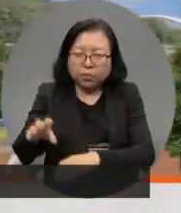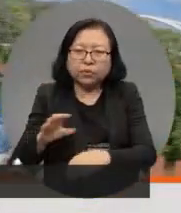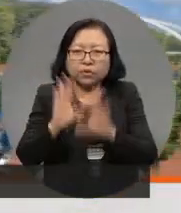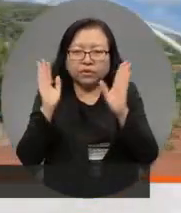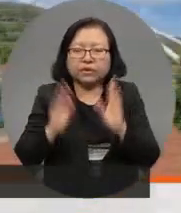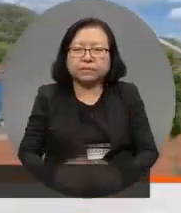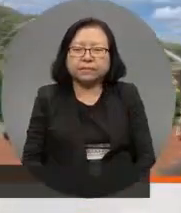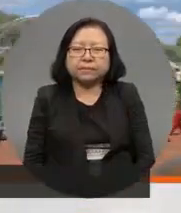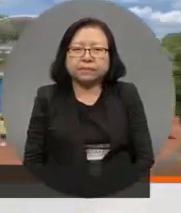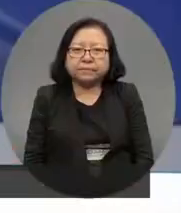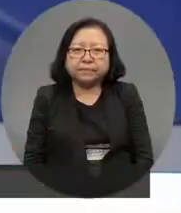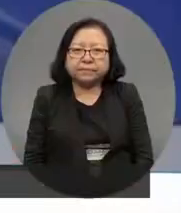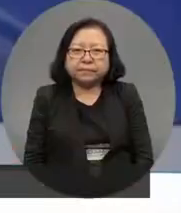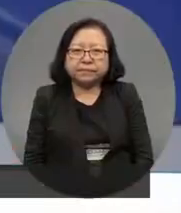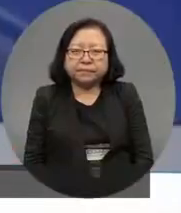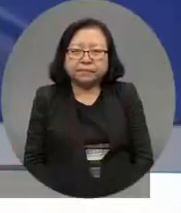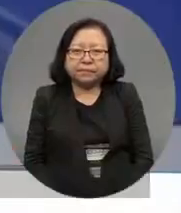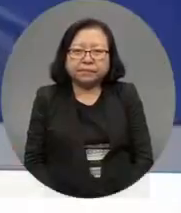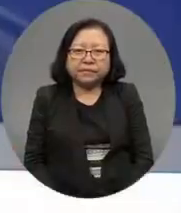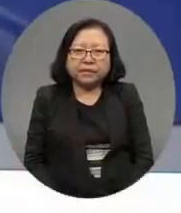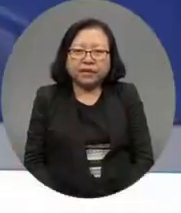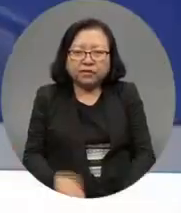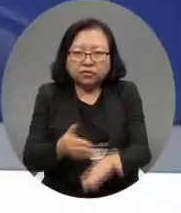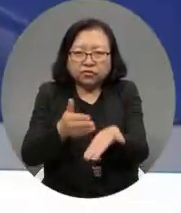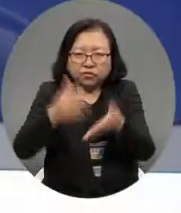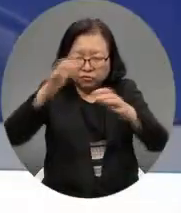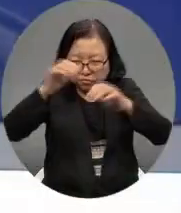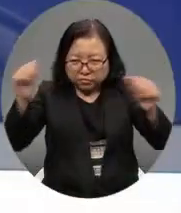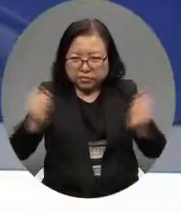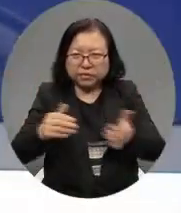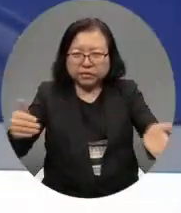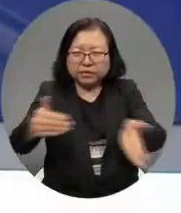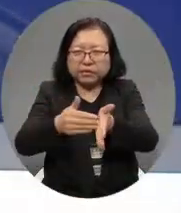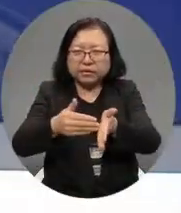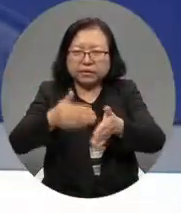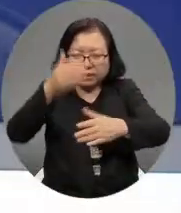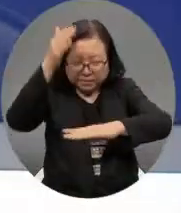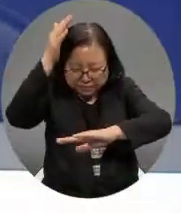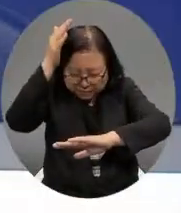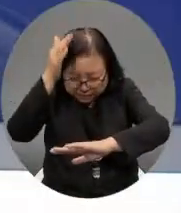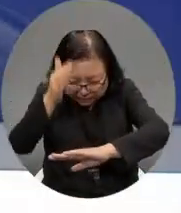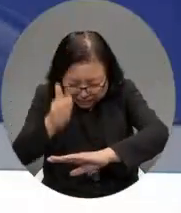뉴스데스크 충북 소식 마칩니다. 고맙습니다.